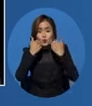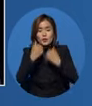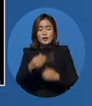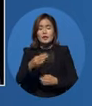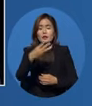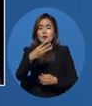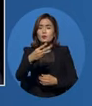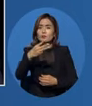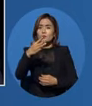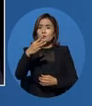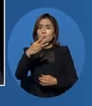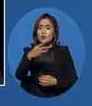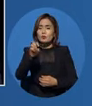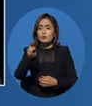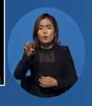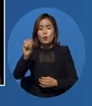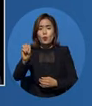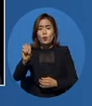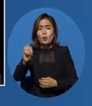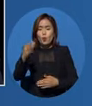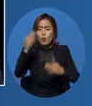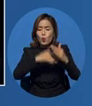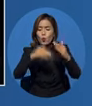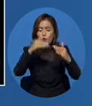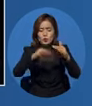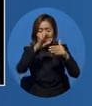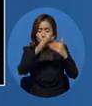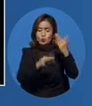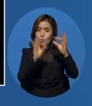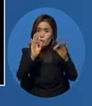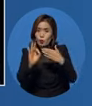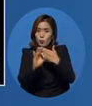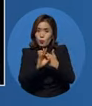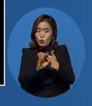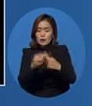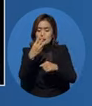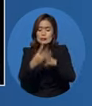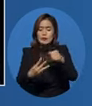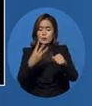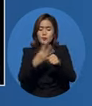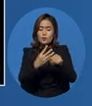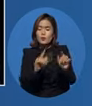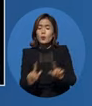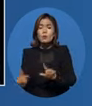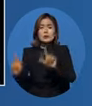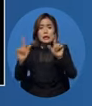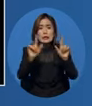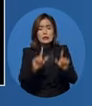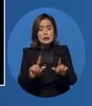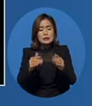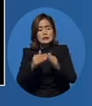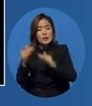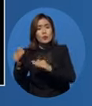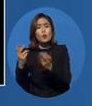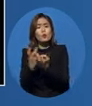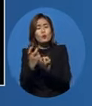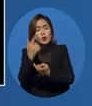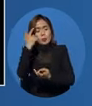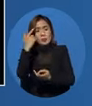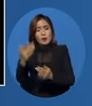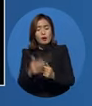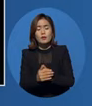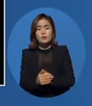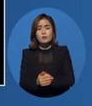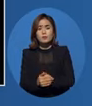같다고 하는데 그 병식 블러그를 보니까요 4 3년정도 살다가 이사를 해야 되면 어떻게 되나요 그랬더니 거주하는 동안